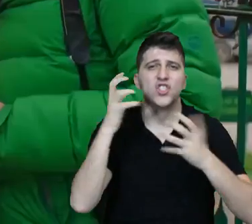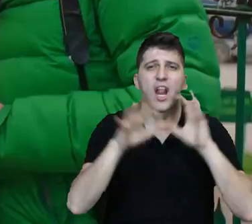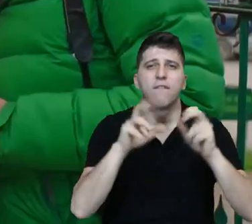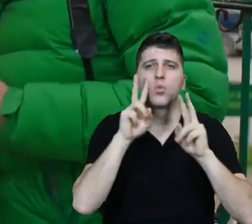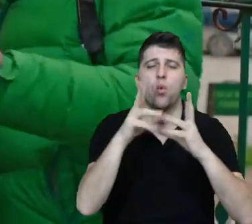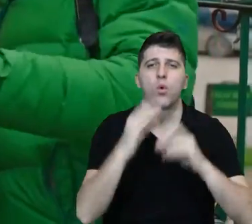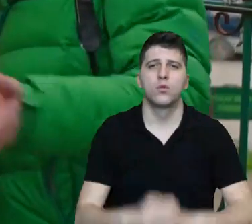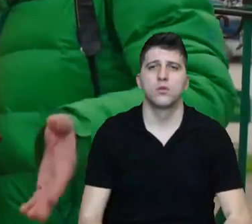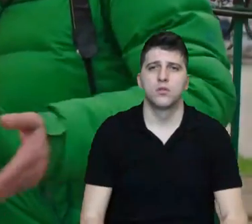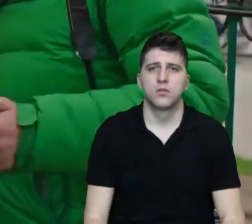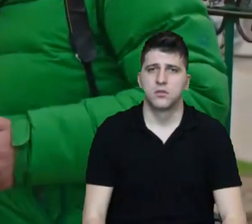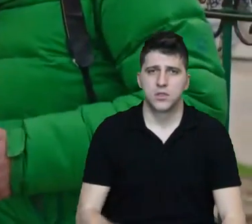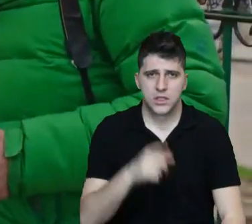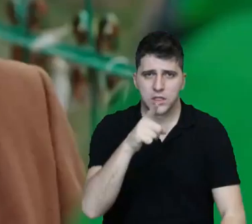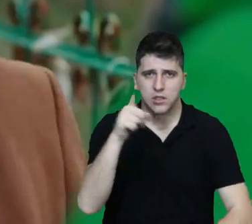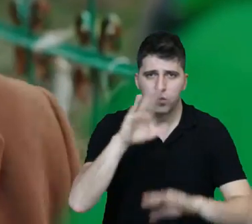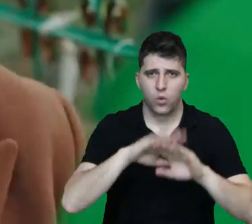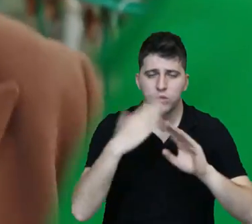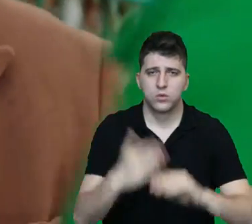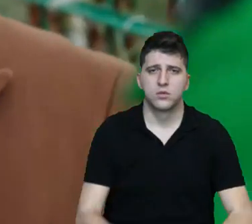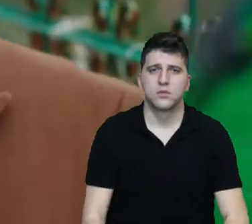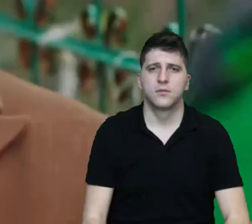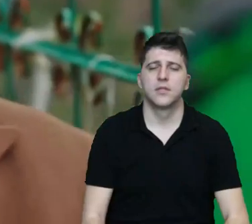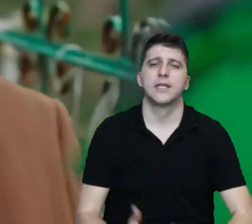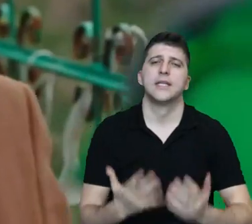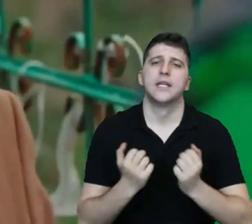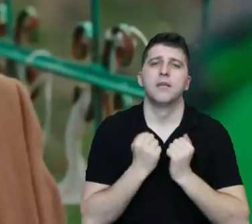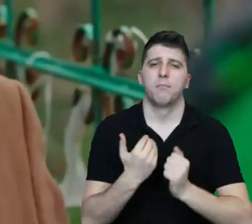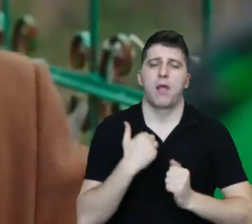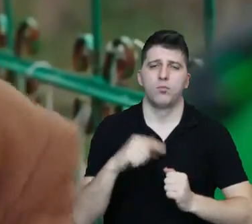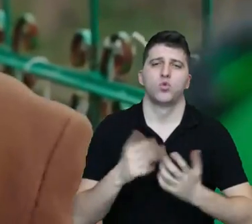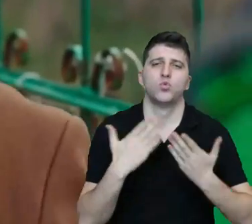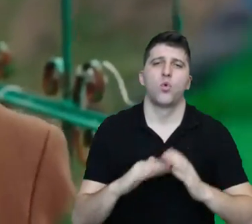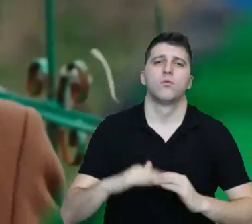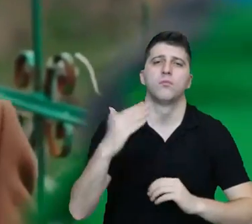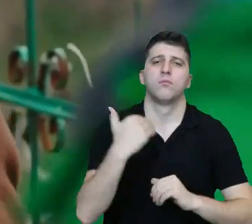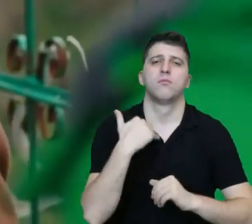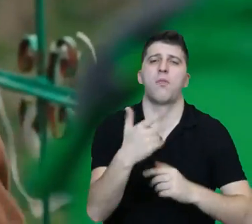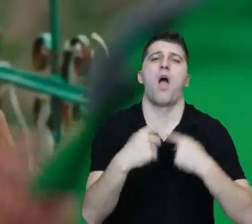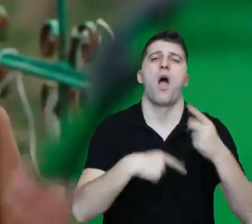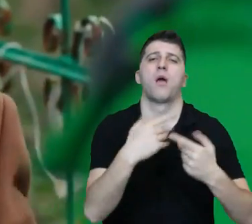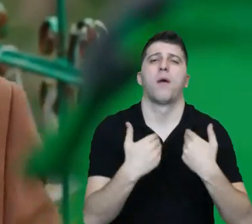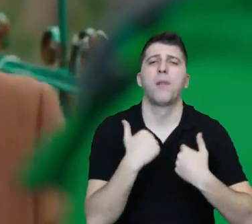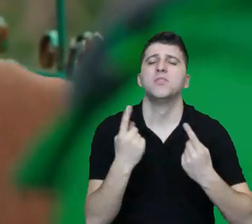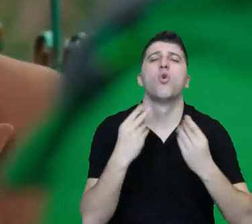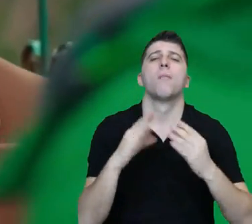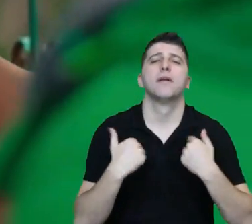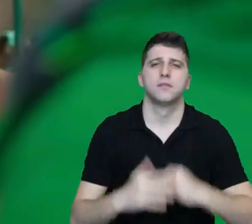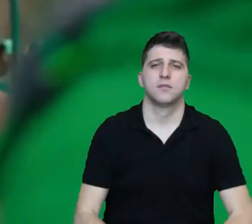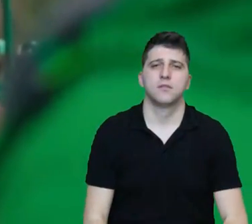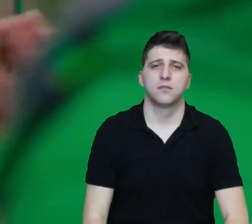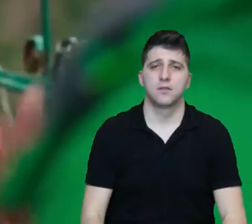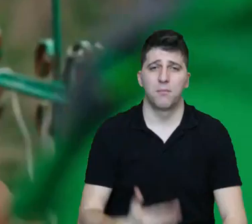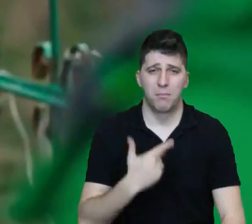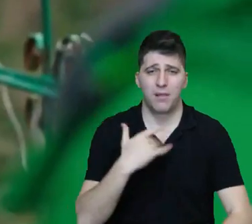görürler. Siz de dokundunuz ama. Yiğidim, ben Taraklılıyım. Hemşerisi sayılırım. Bana bir şey olmaz. Hem